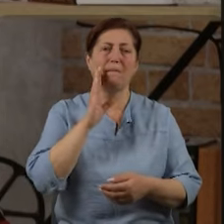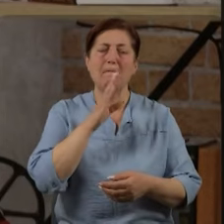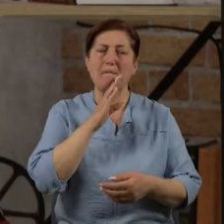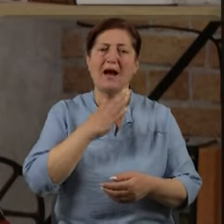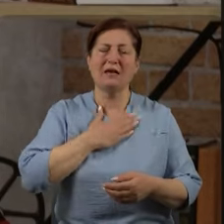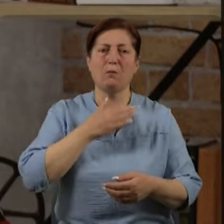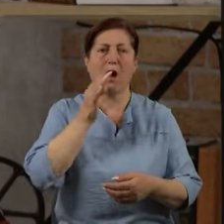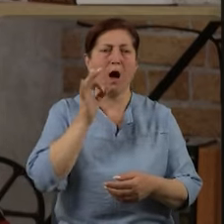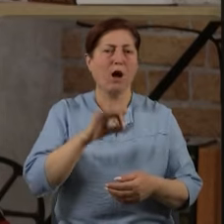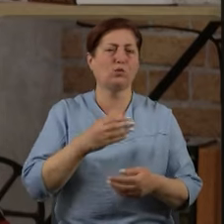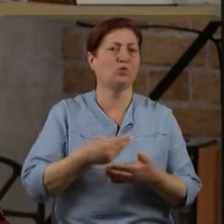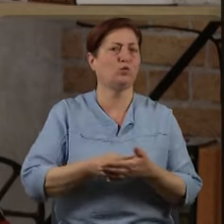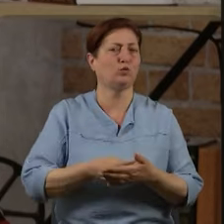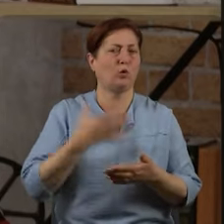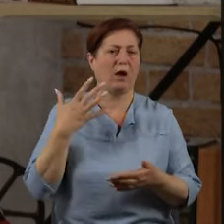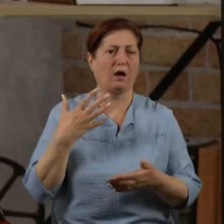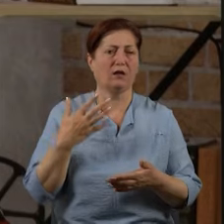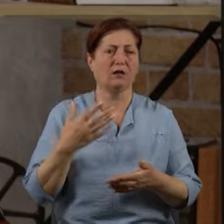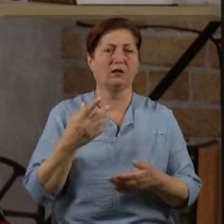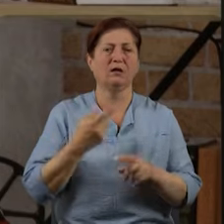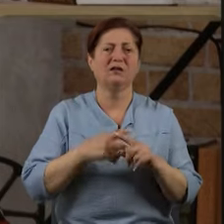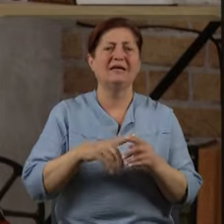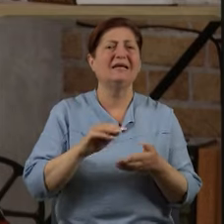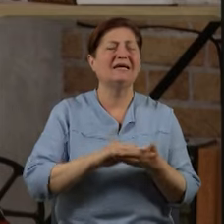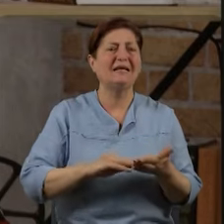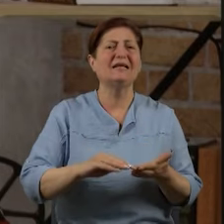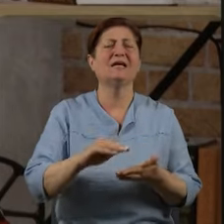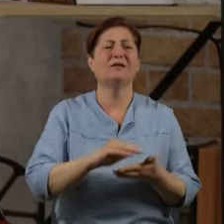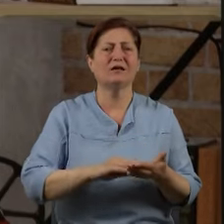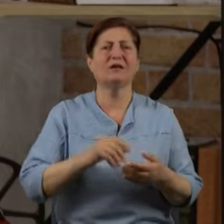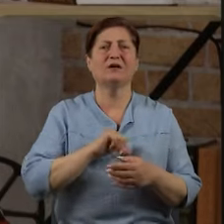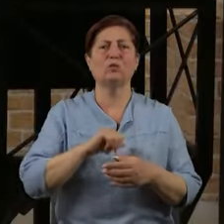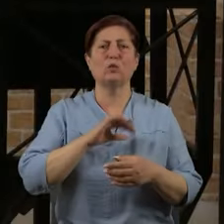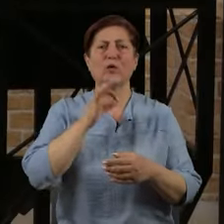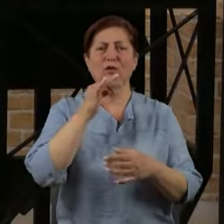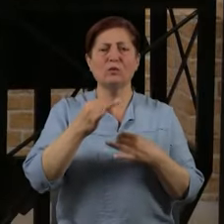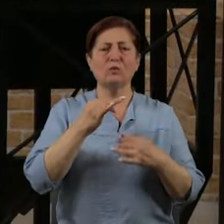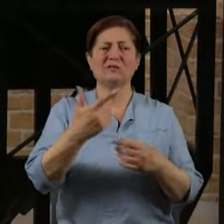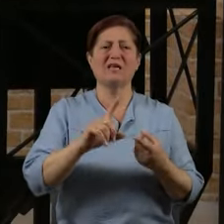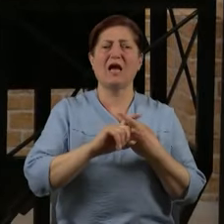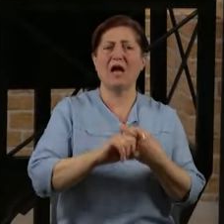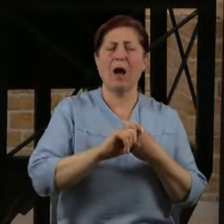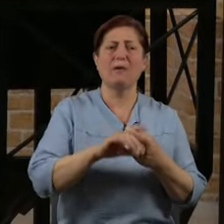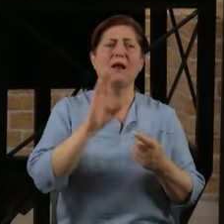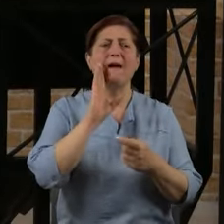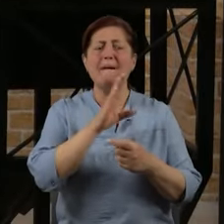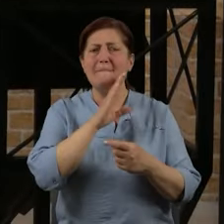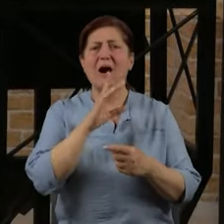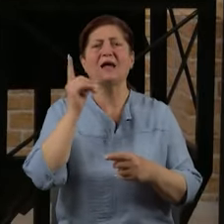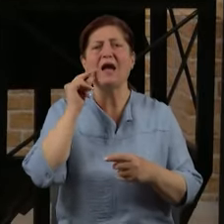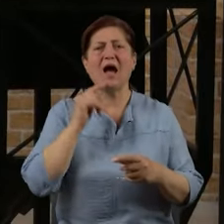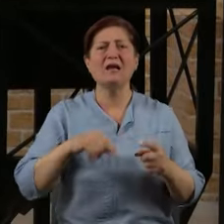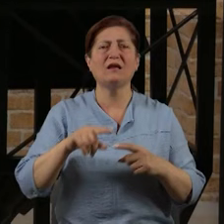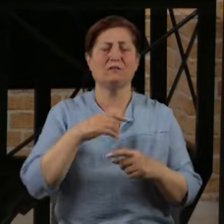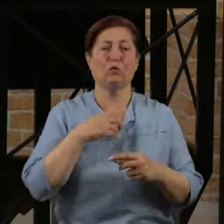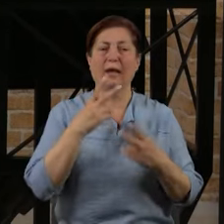այդ կրկին, երբ որ էլի դիմենք սիմվոլիկաներին, դիմենք այդ կապերին, մայր, հայրենիք եւ այլն,